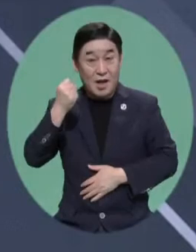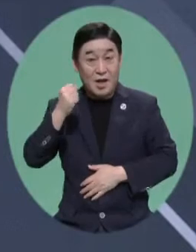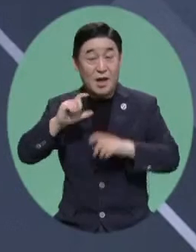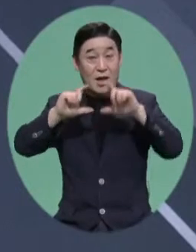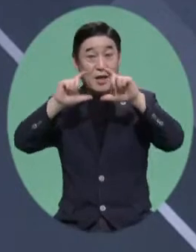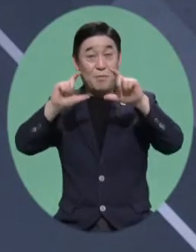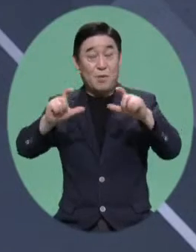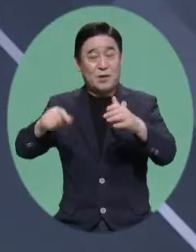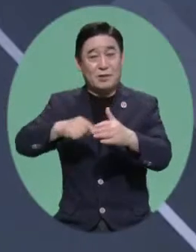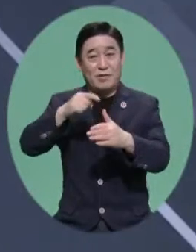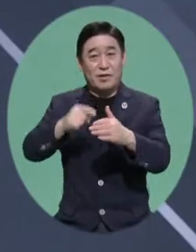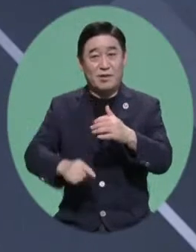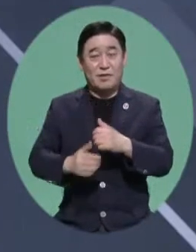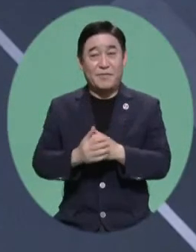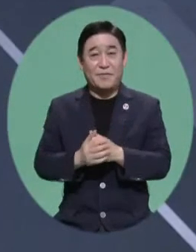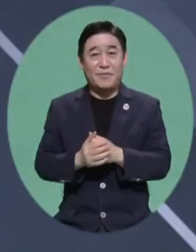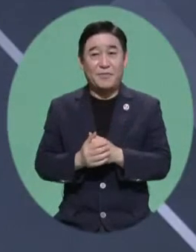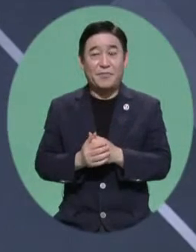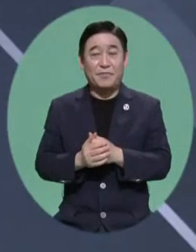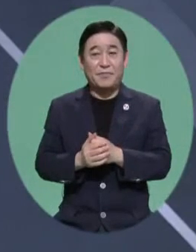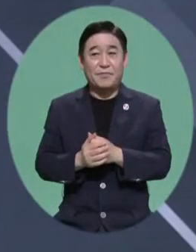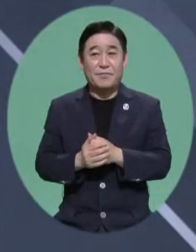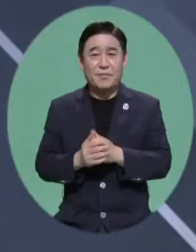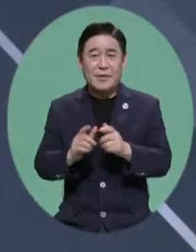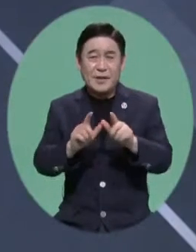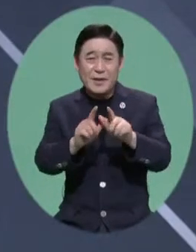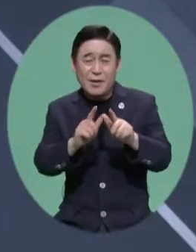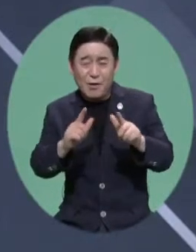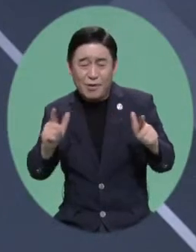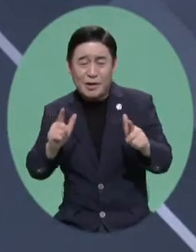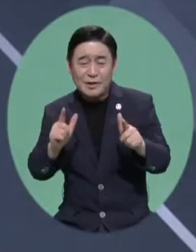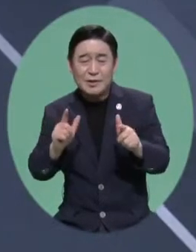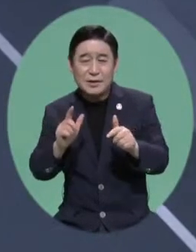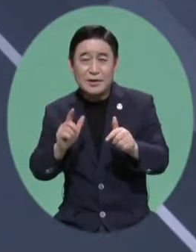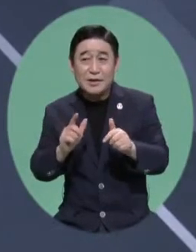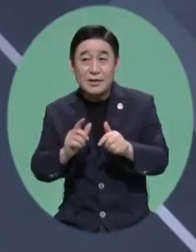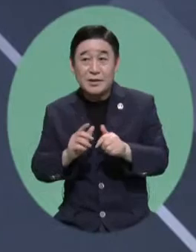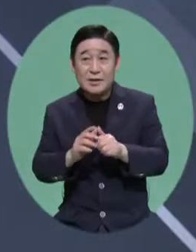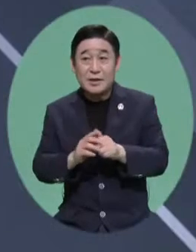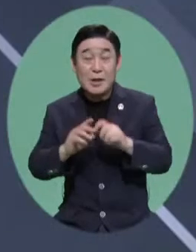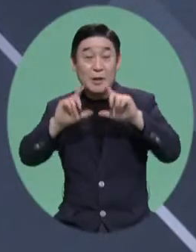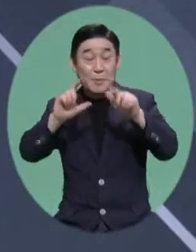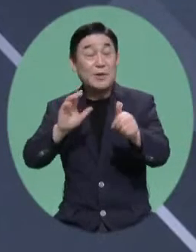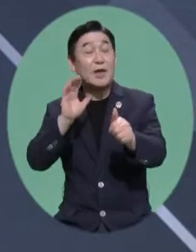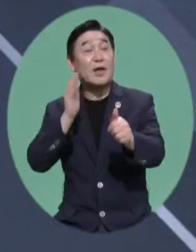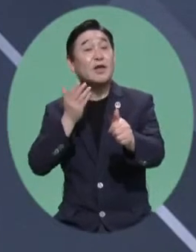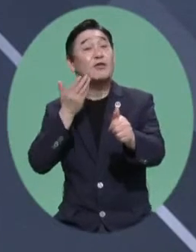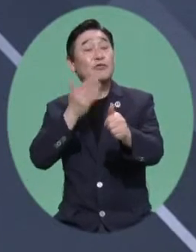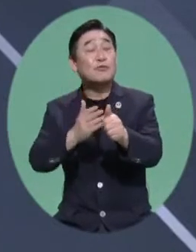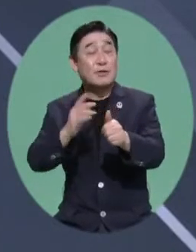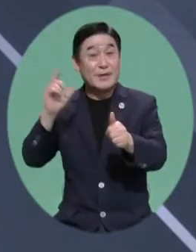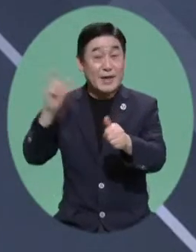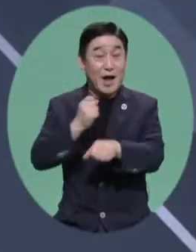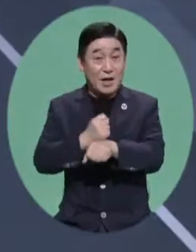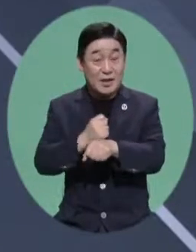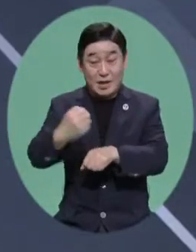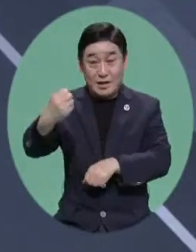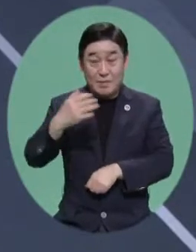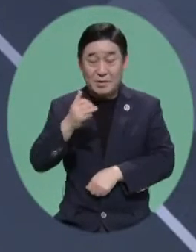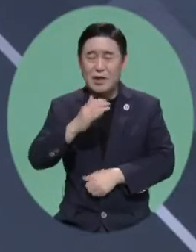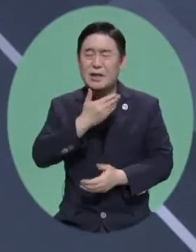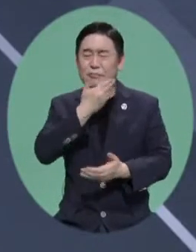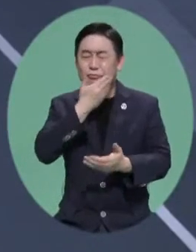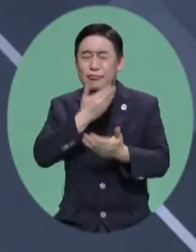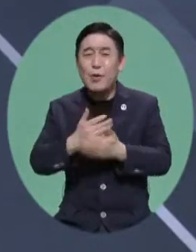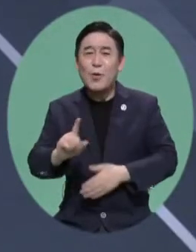보장성 중에서 어 지금 뭐야 로 크레딧을 강화하자 아 실질적인 보장성 을 강하게 서 말씀하시는데 제일